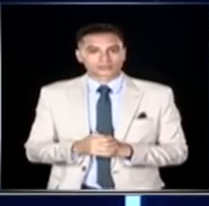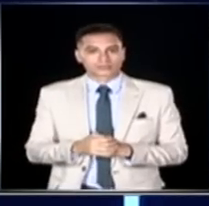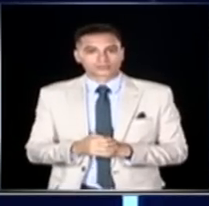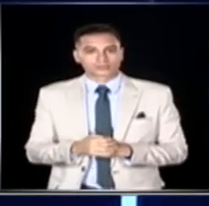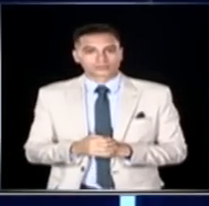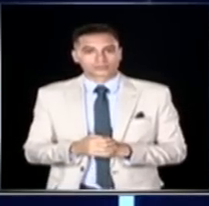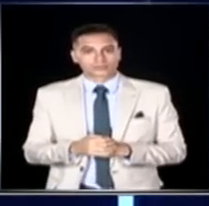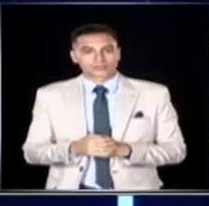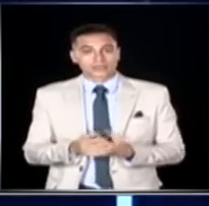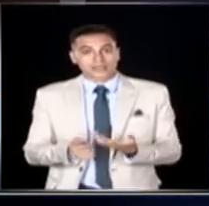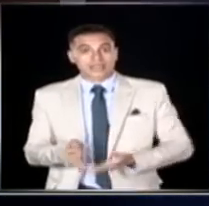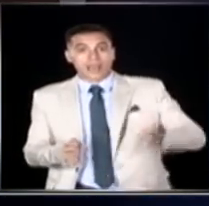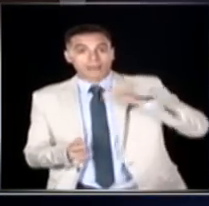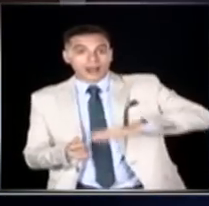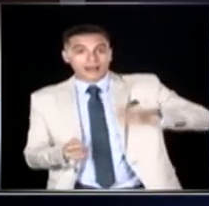ارتفاع الجبل